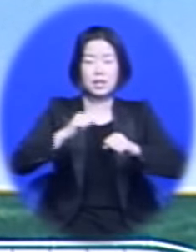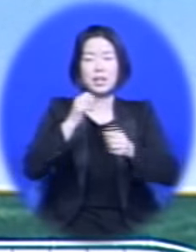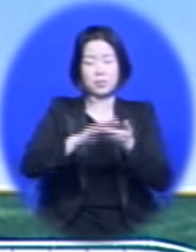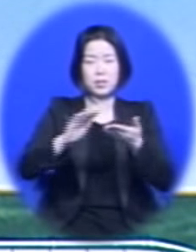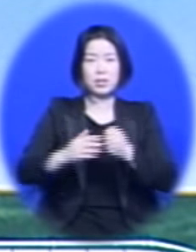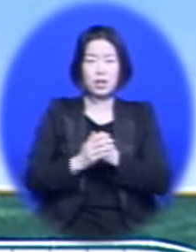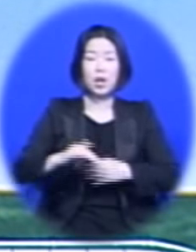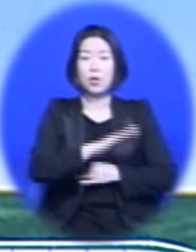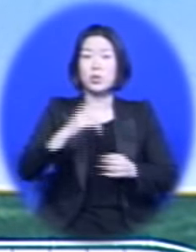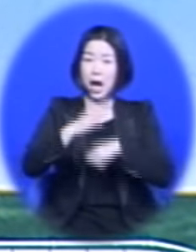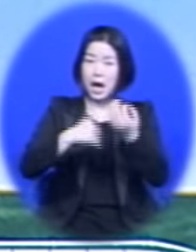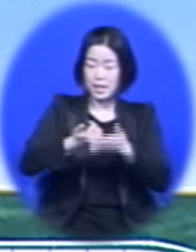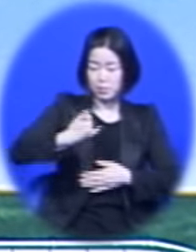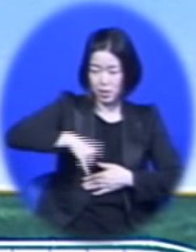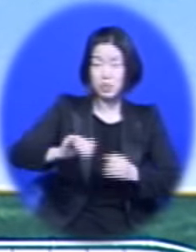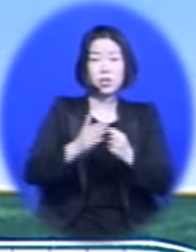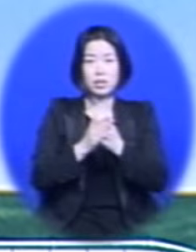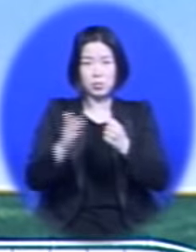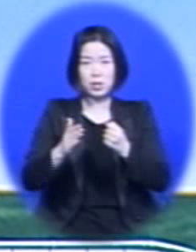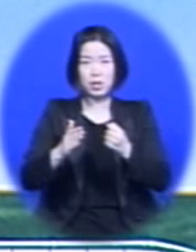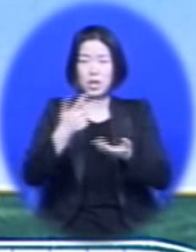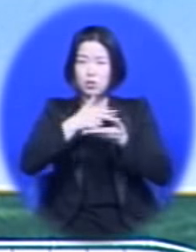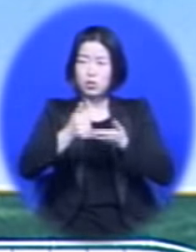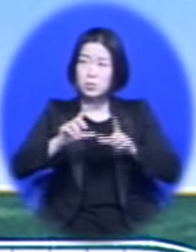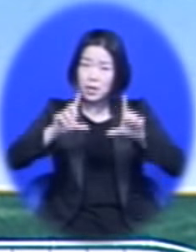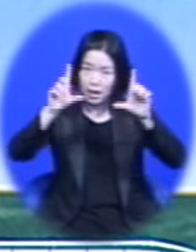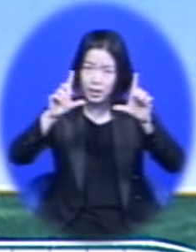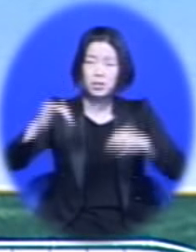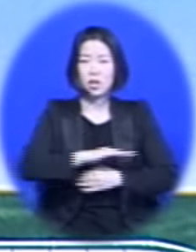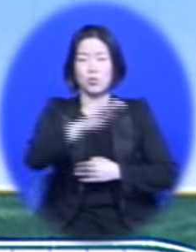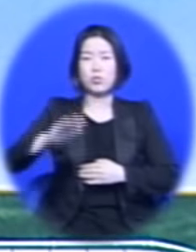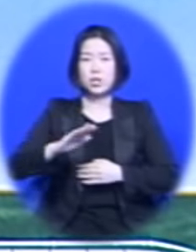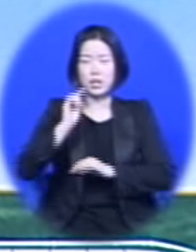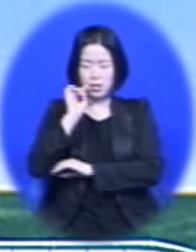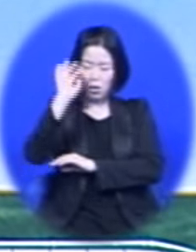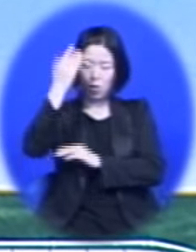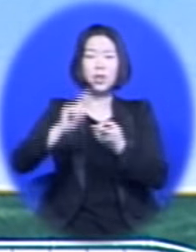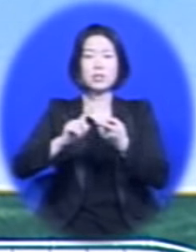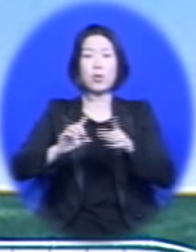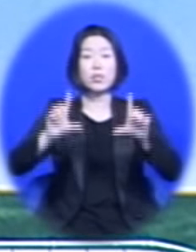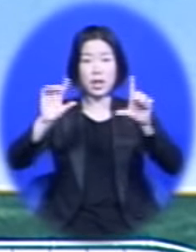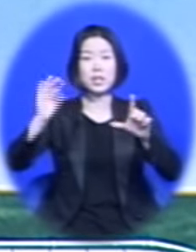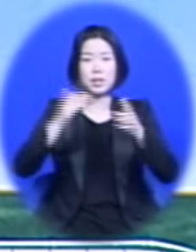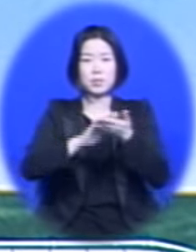우리가 하나님의 자녀이니까 주님의 날은 우리들에게 영광스러운 날입니다.